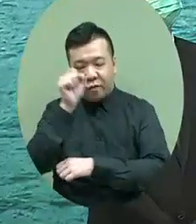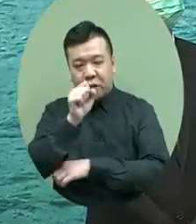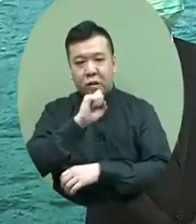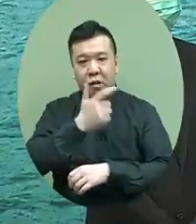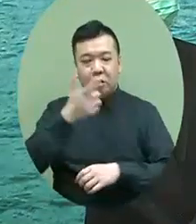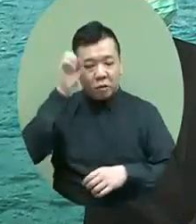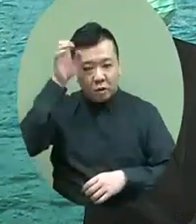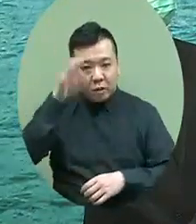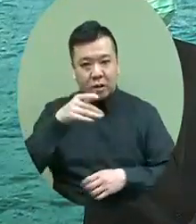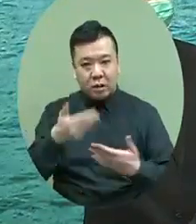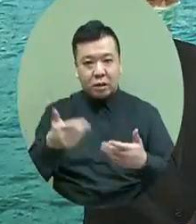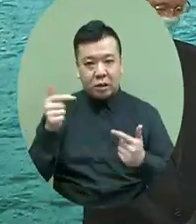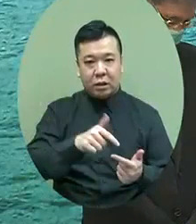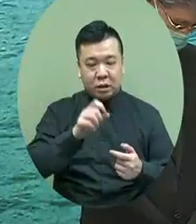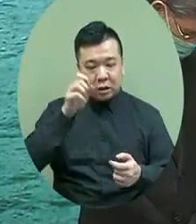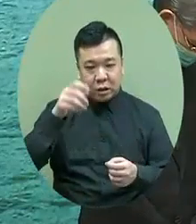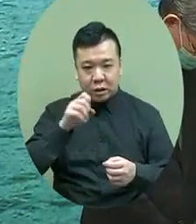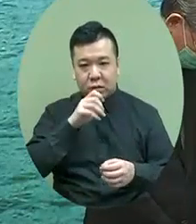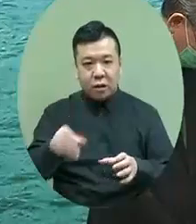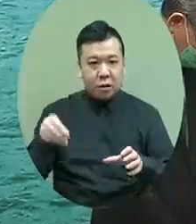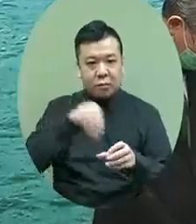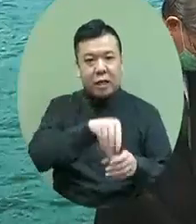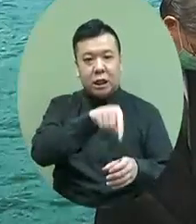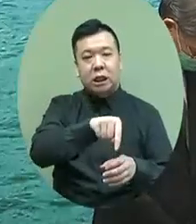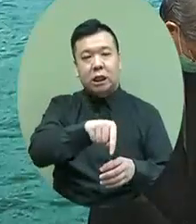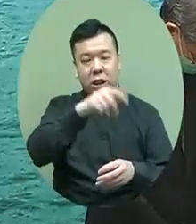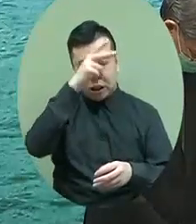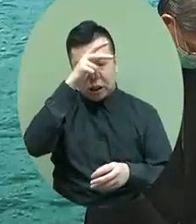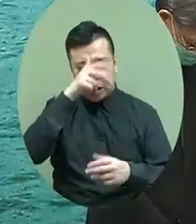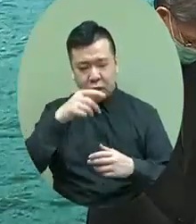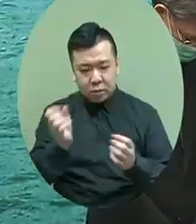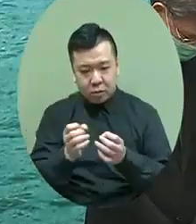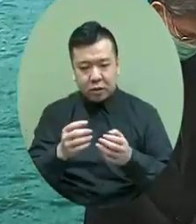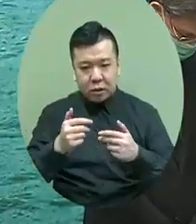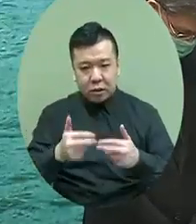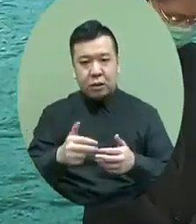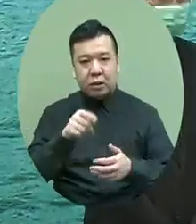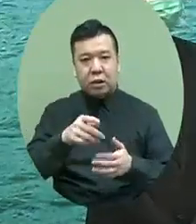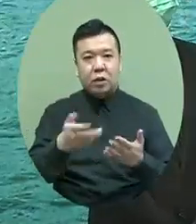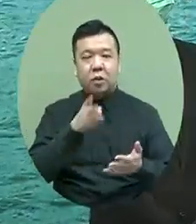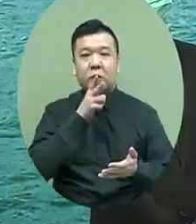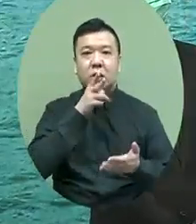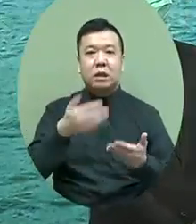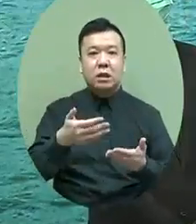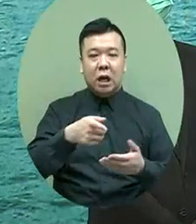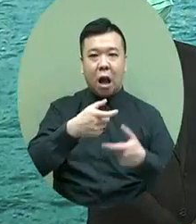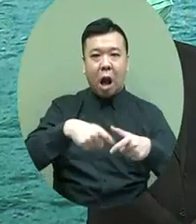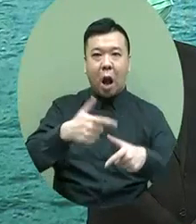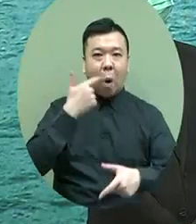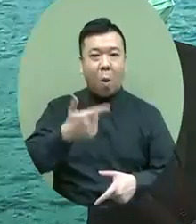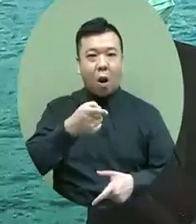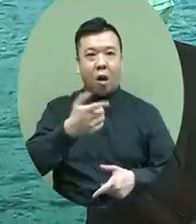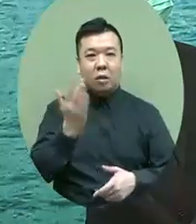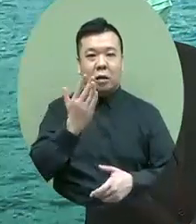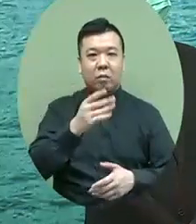勞福好多政策嘅有意見。咁當然呢啲意見我都會繼續帶翻入去局方局裡面同大家一齊討論。當然包括而家面